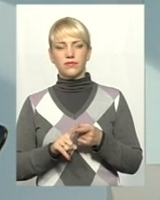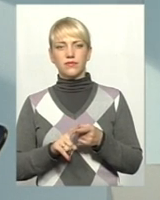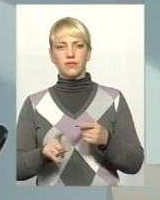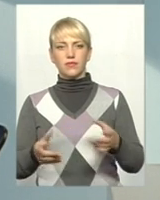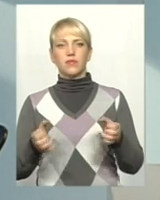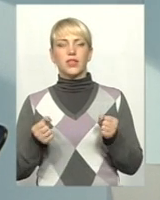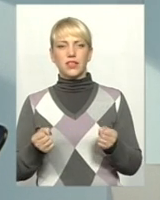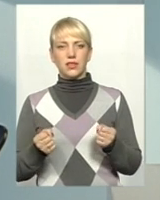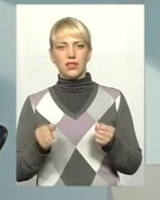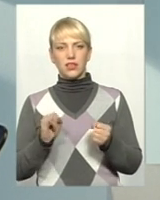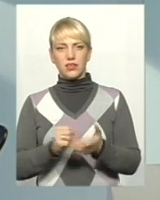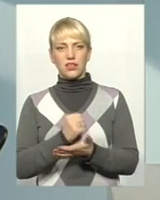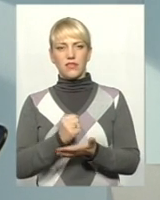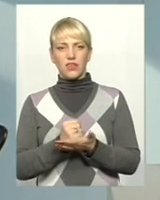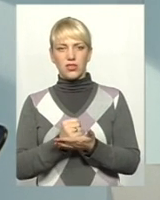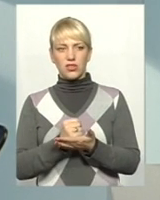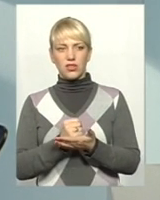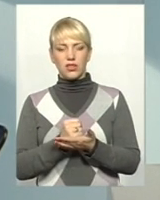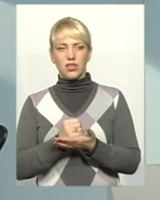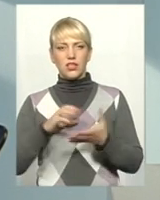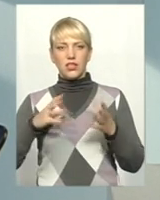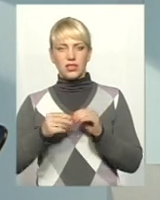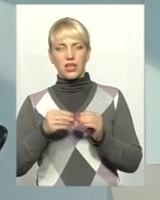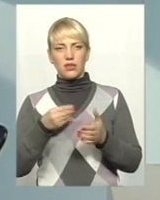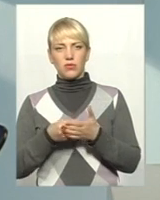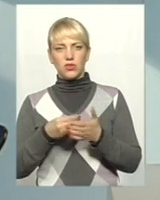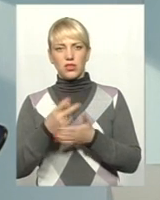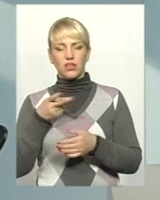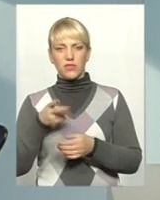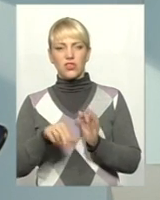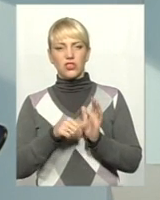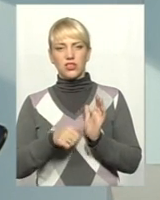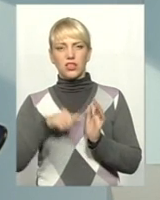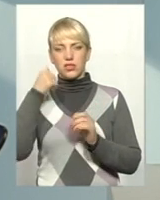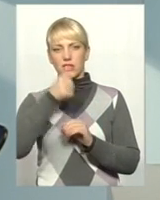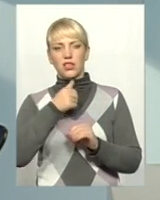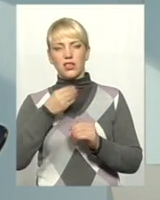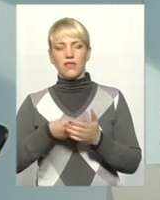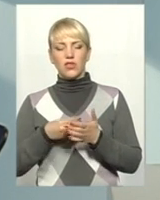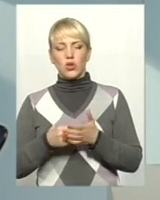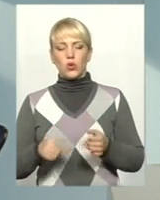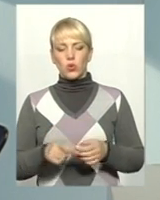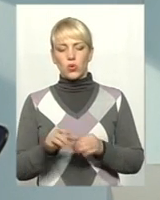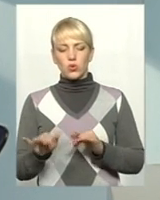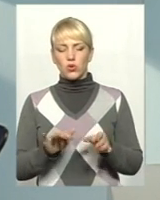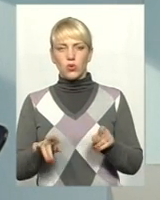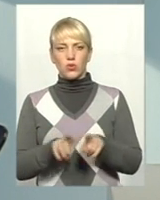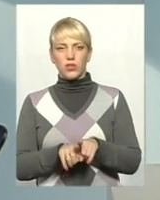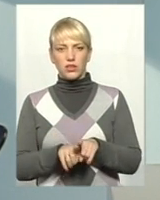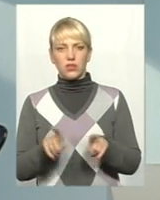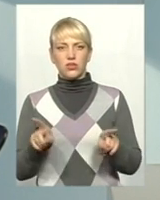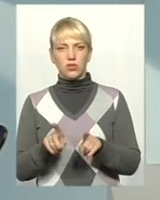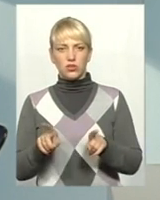прийнятий і затверджений державним бюджетом на 2016 рік на фінансування дорожньої галузі таким чином,